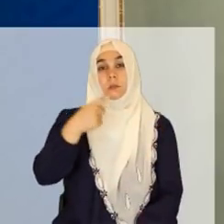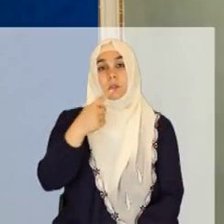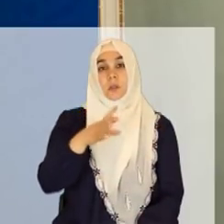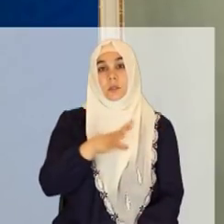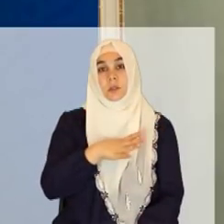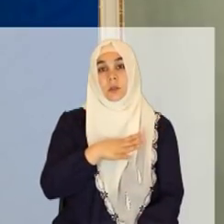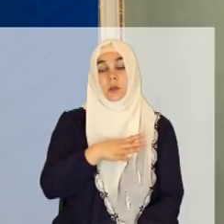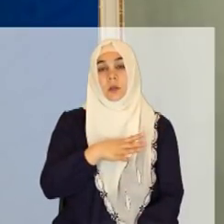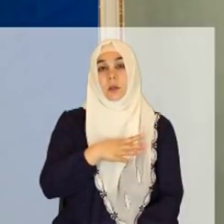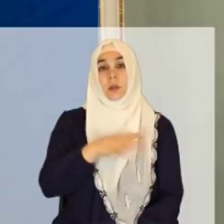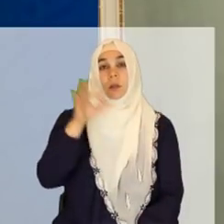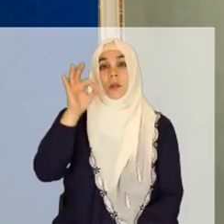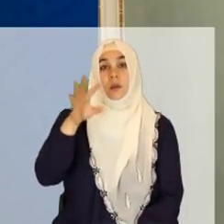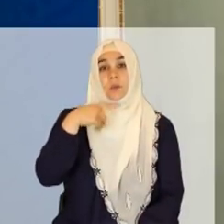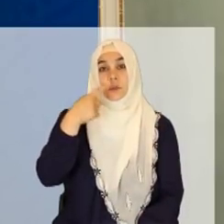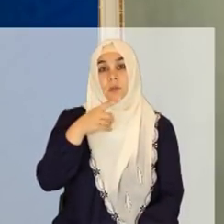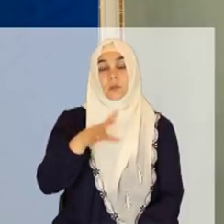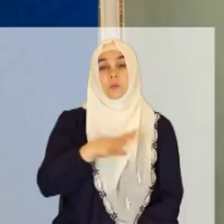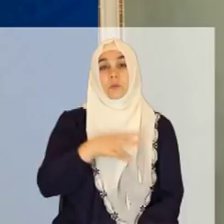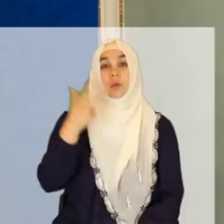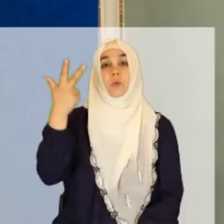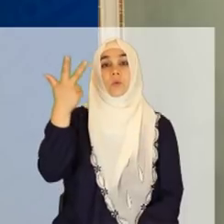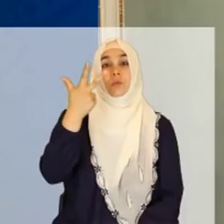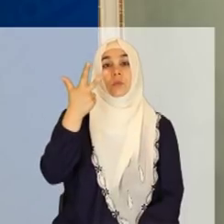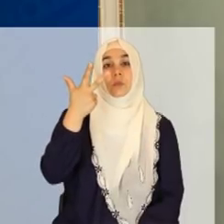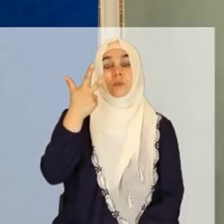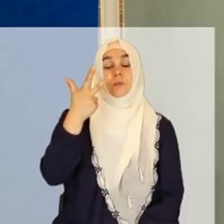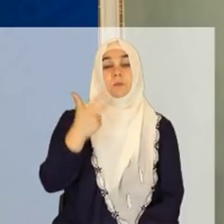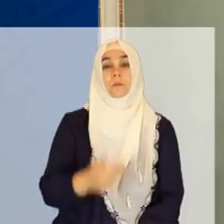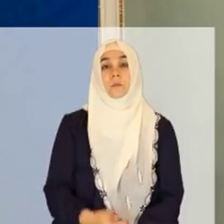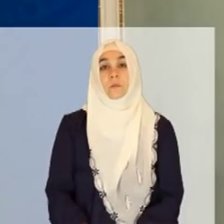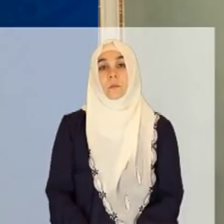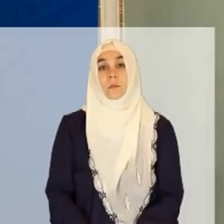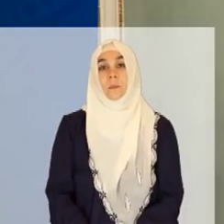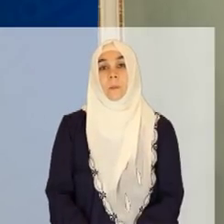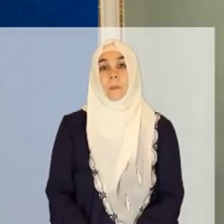aytishlaricha, ta'rif qilishlaricha 3 qismdan iborat bo'ladi.